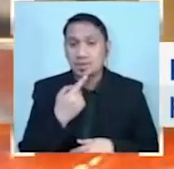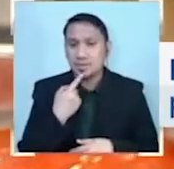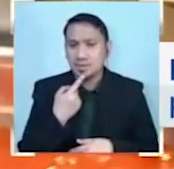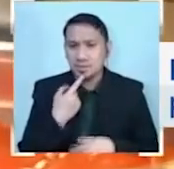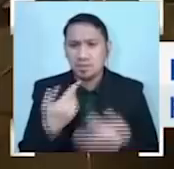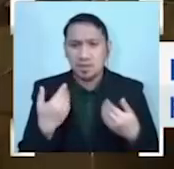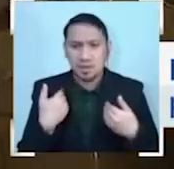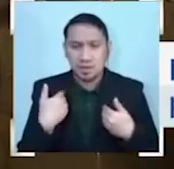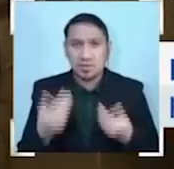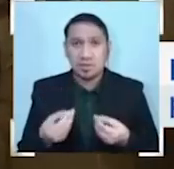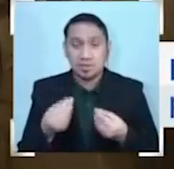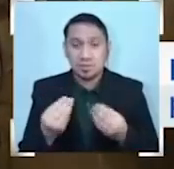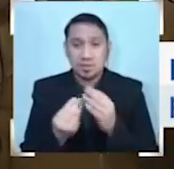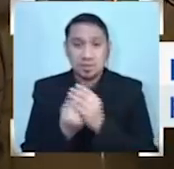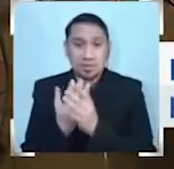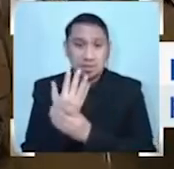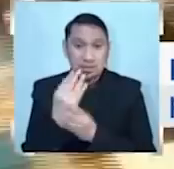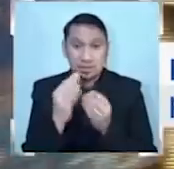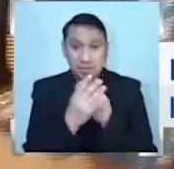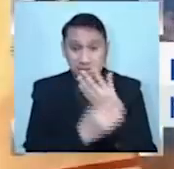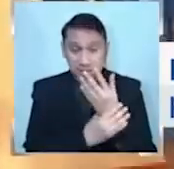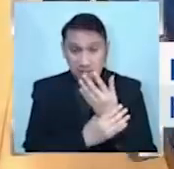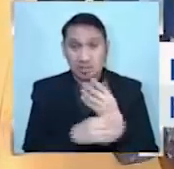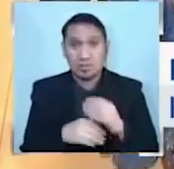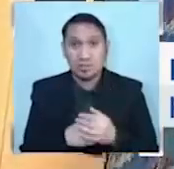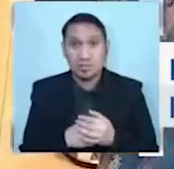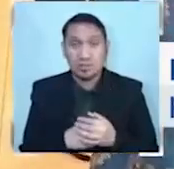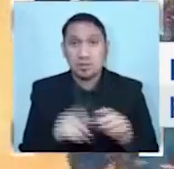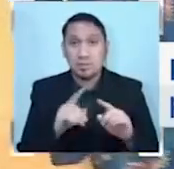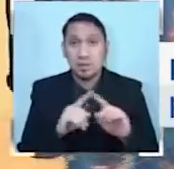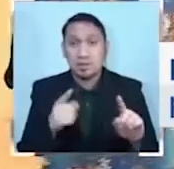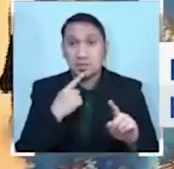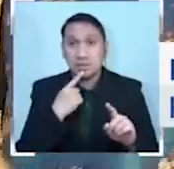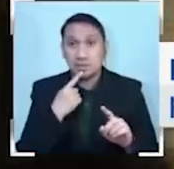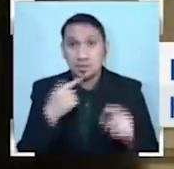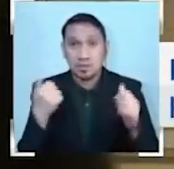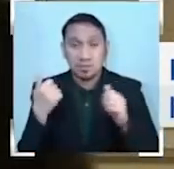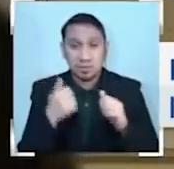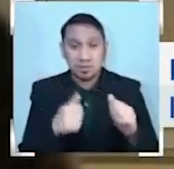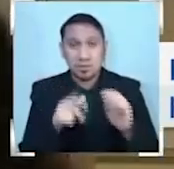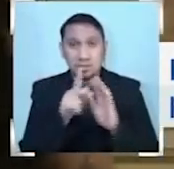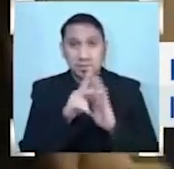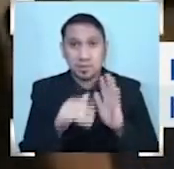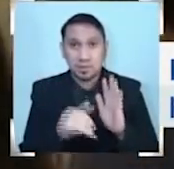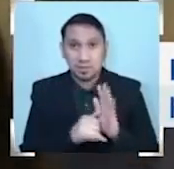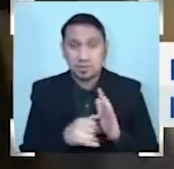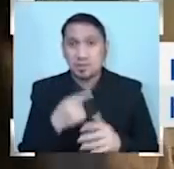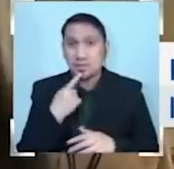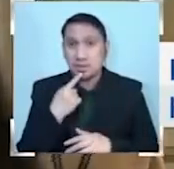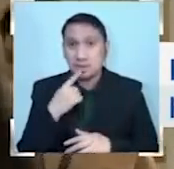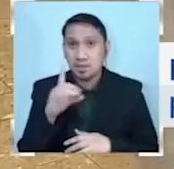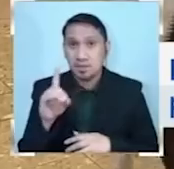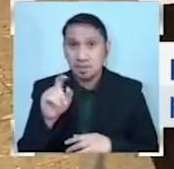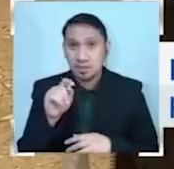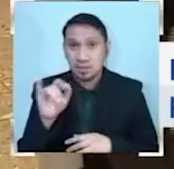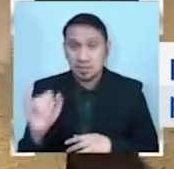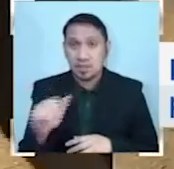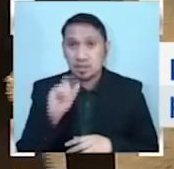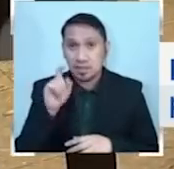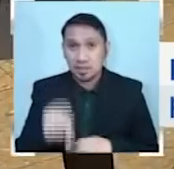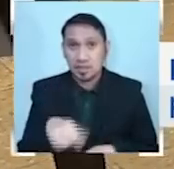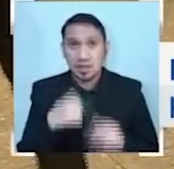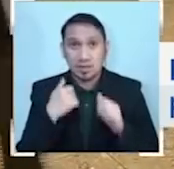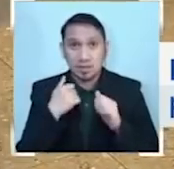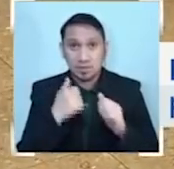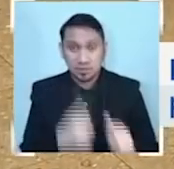ng gloves sa mga lumalapit sa buffet table. Pero susunod naman sila sa pulisiya. Paalala ng DTI, tiyaking nasusunod ang tamang